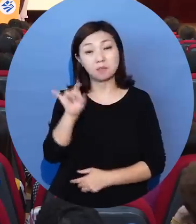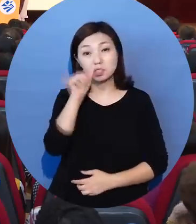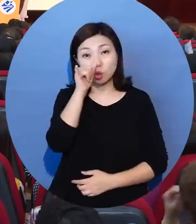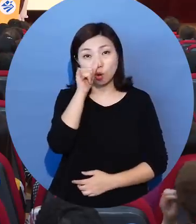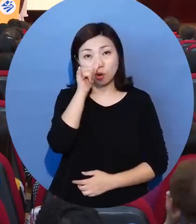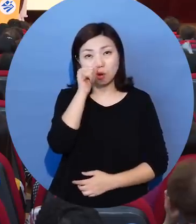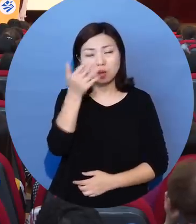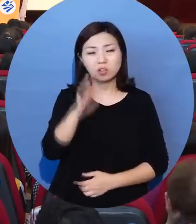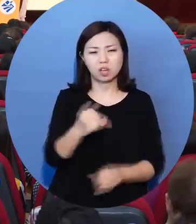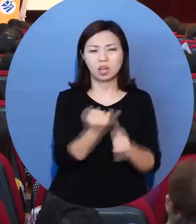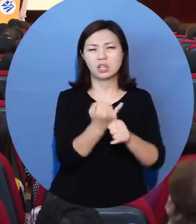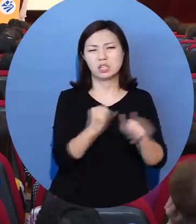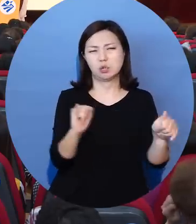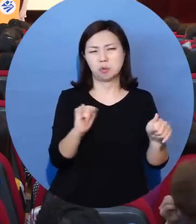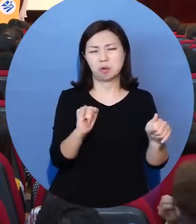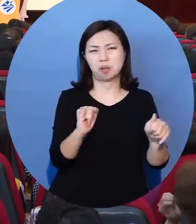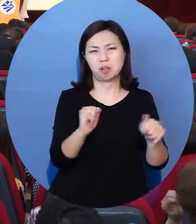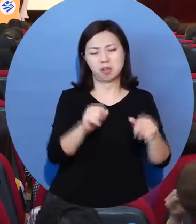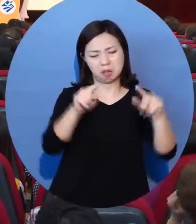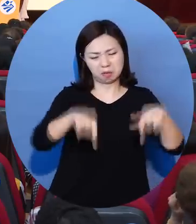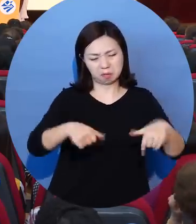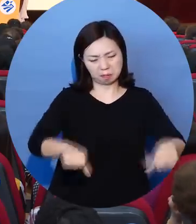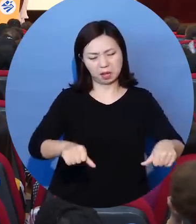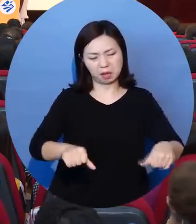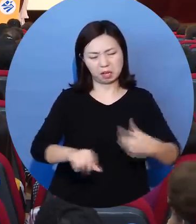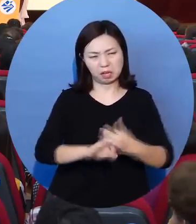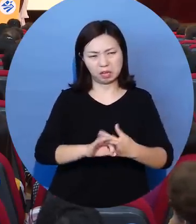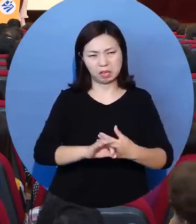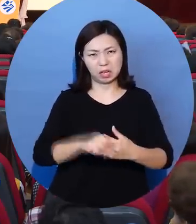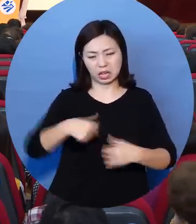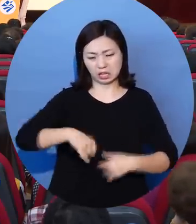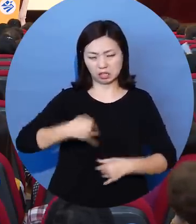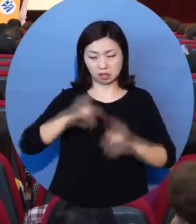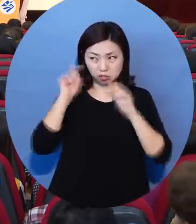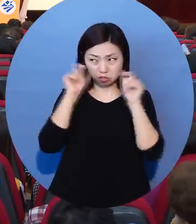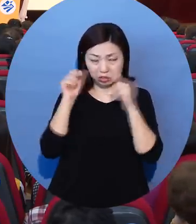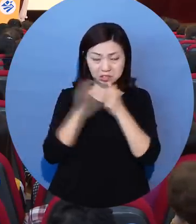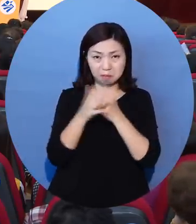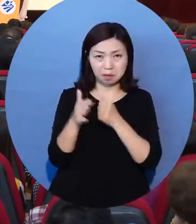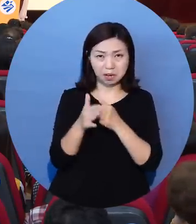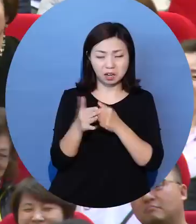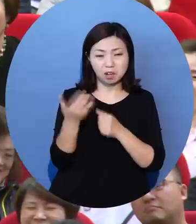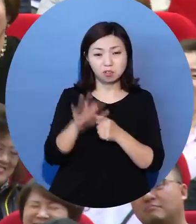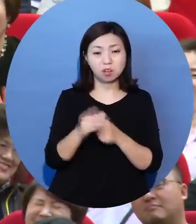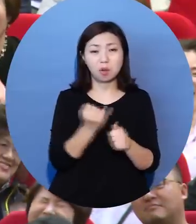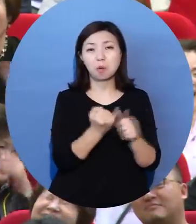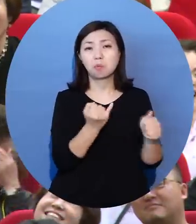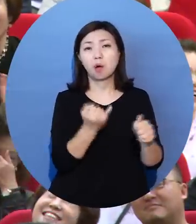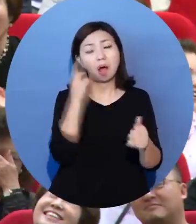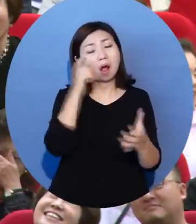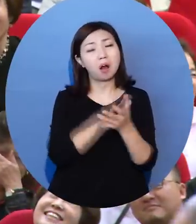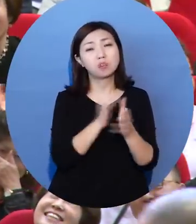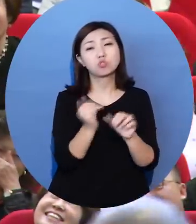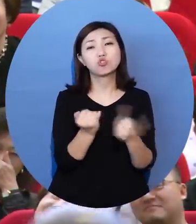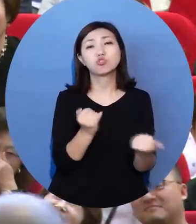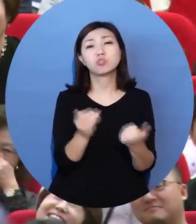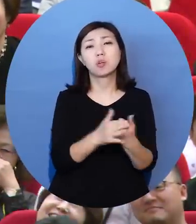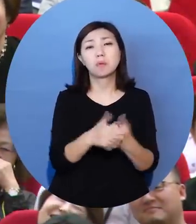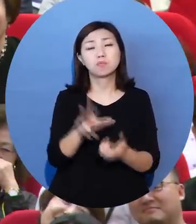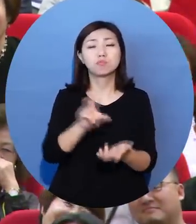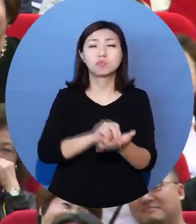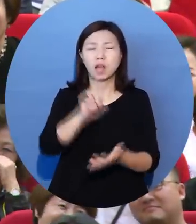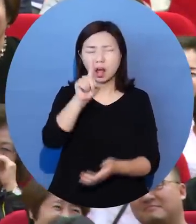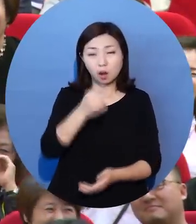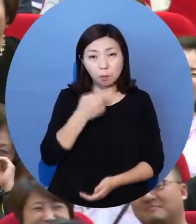없어요? 근데 이혼하려면 복잡하잖아요. 애들 눈치도 봐야 되고. 근데 지가 알아서 죽어버리니까 뭐 아무 문제가